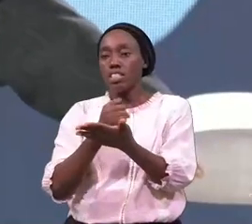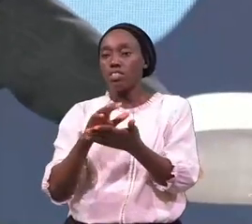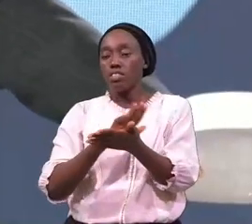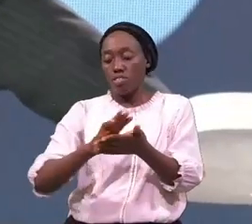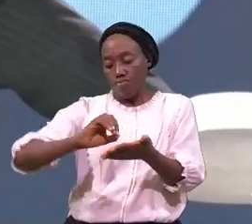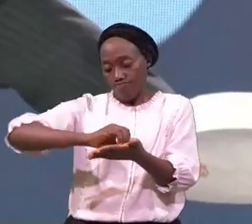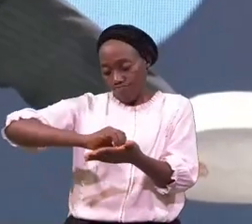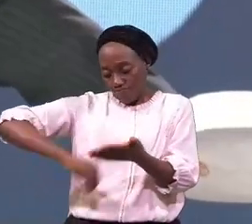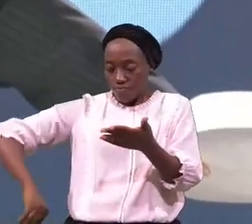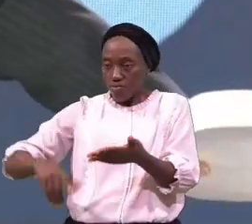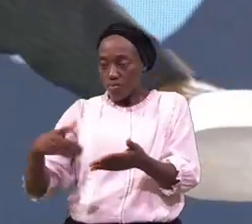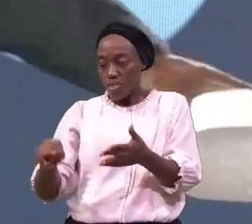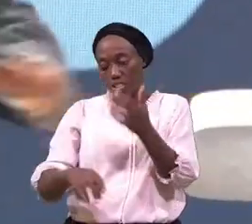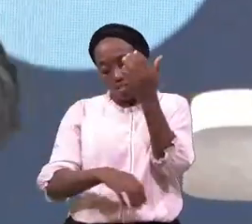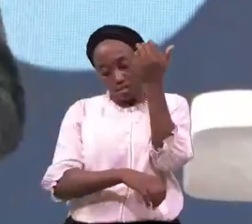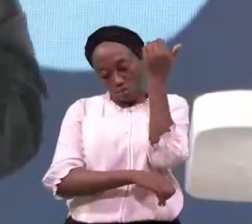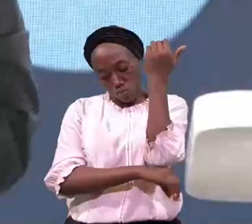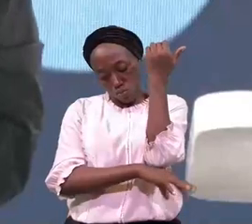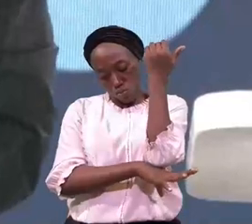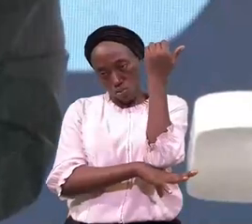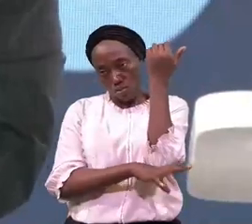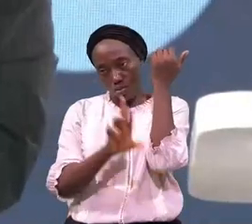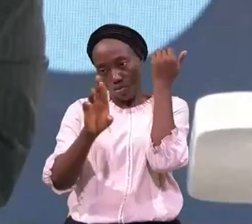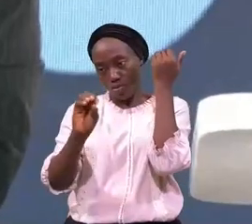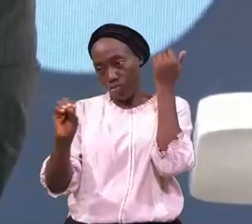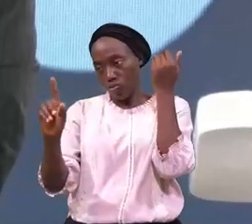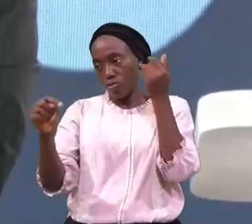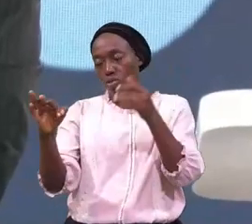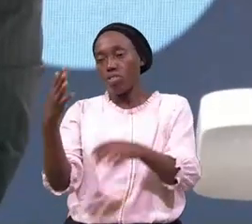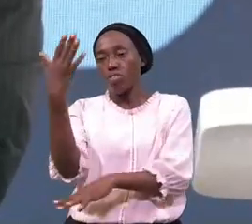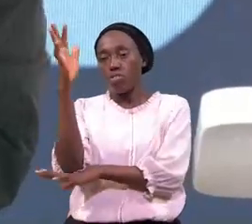La sanctification ôte les racines de l'arbre